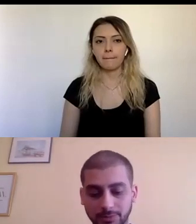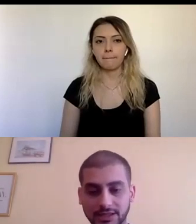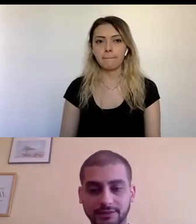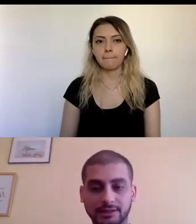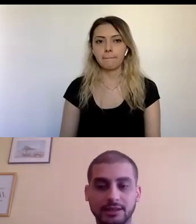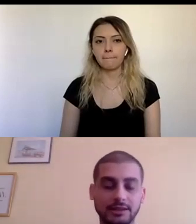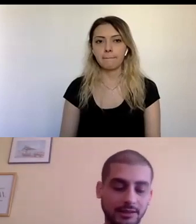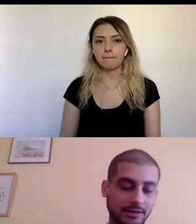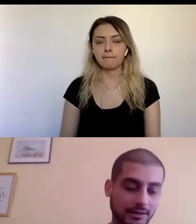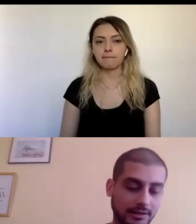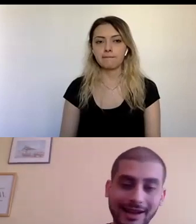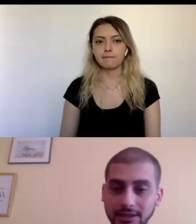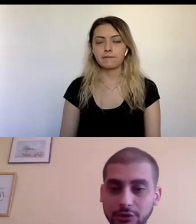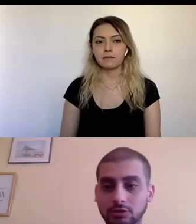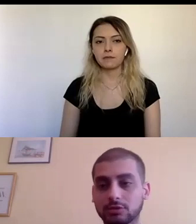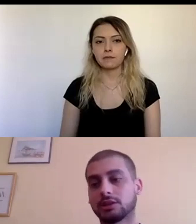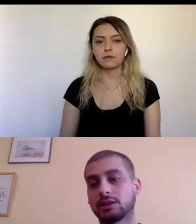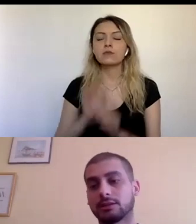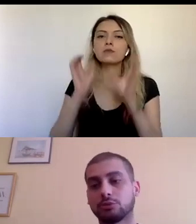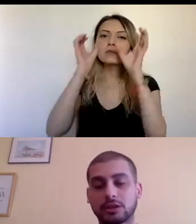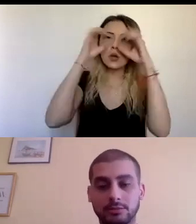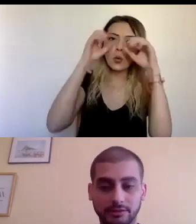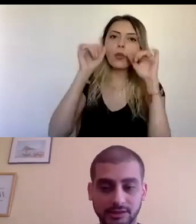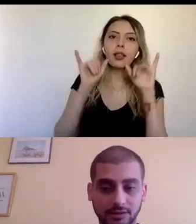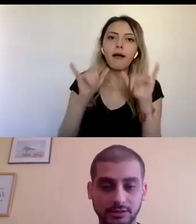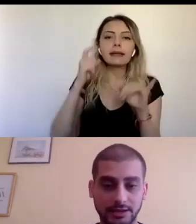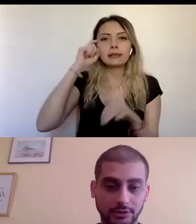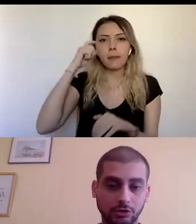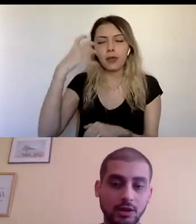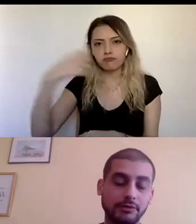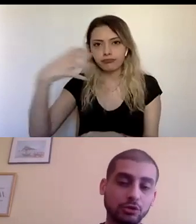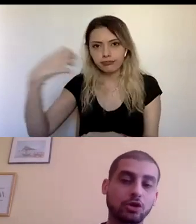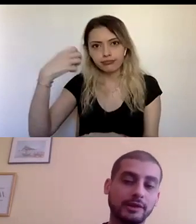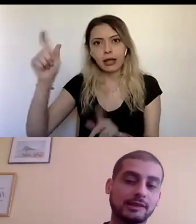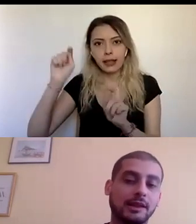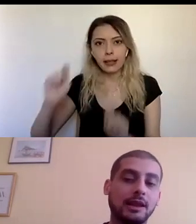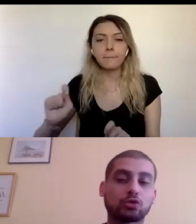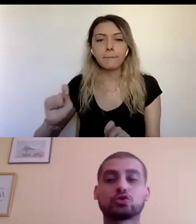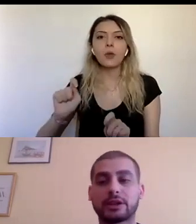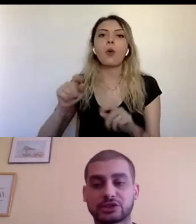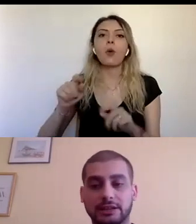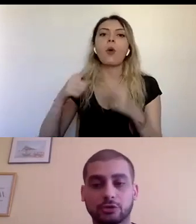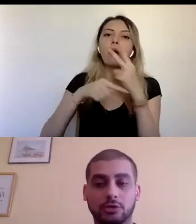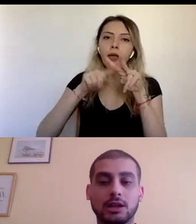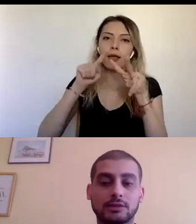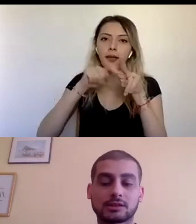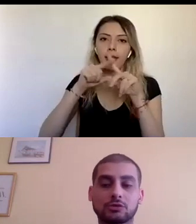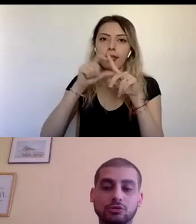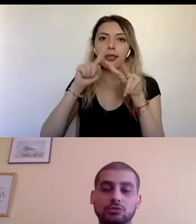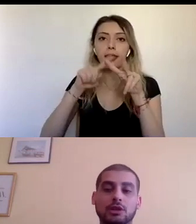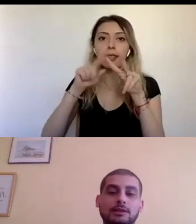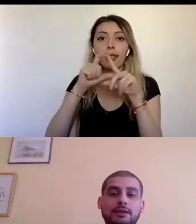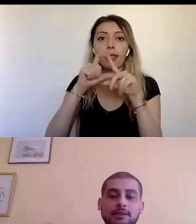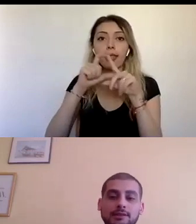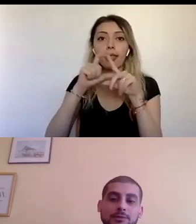bütün bilgilerinizi kaydediyor, bütün aralarınızı kaydediyor ve buna göre size sonuçlar çıkartıyor.